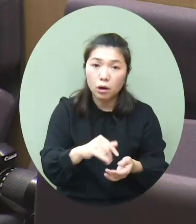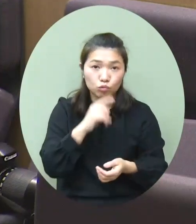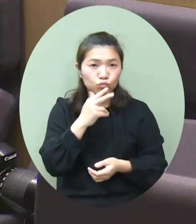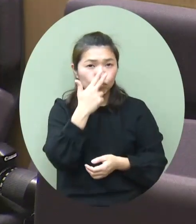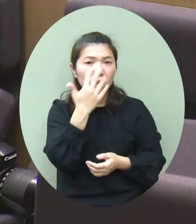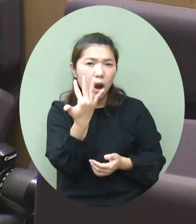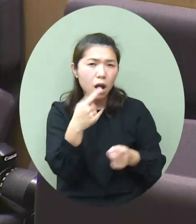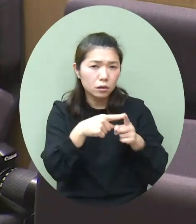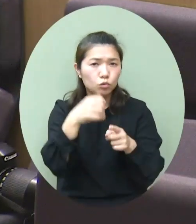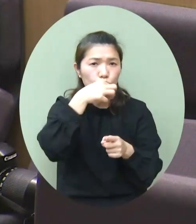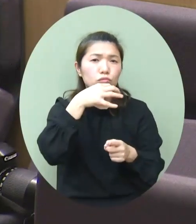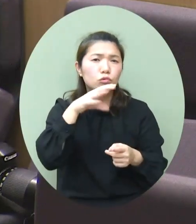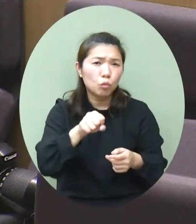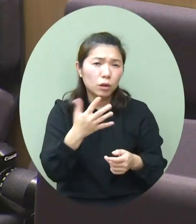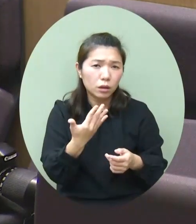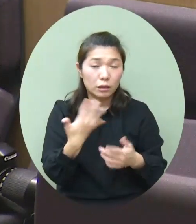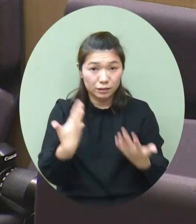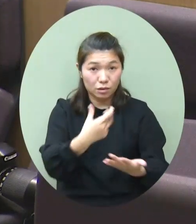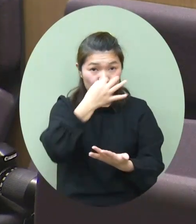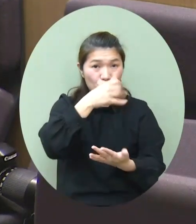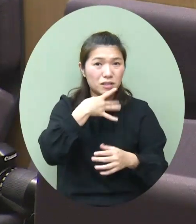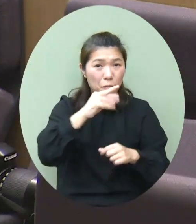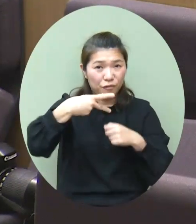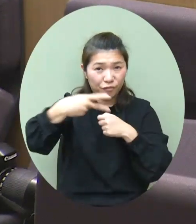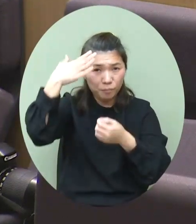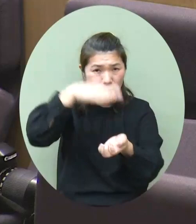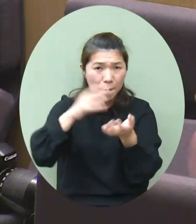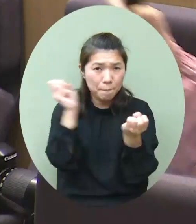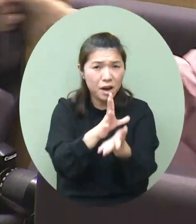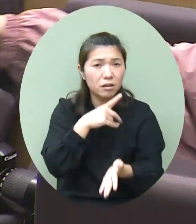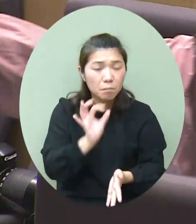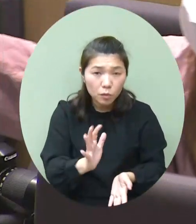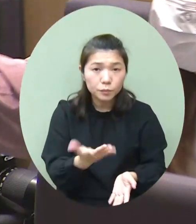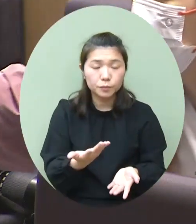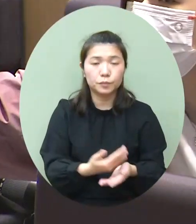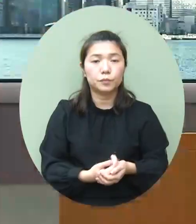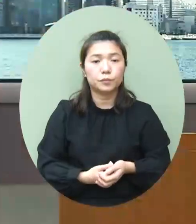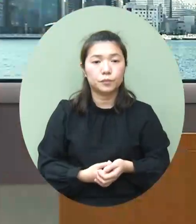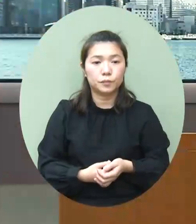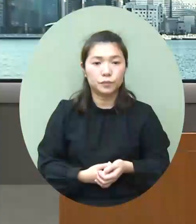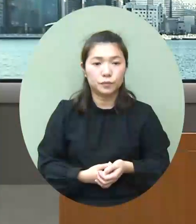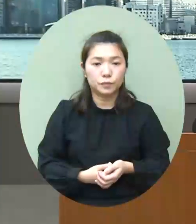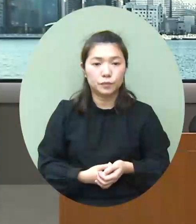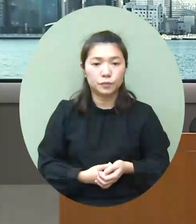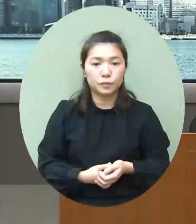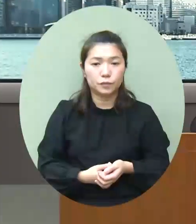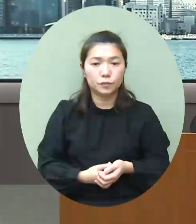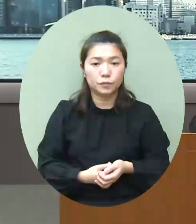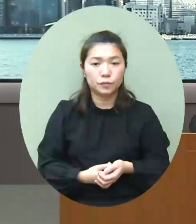用？预计有多少病人可以用得上这些药物？有没有什么副作用？